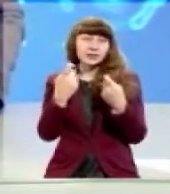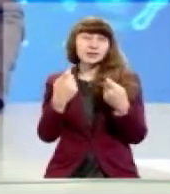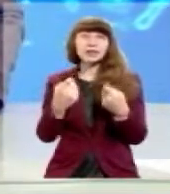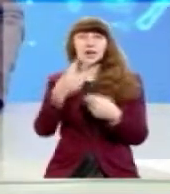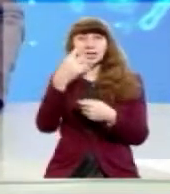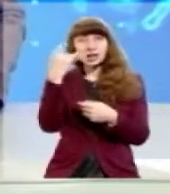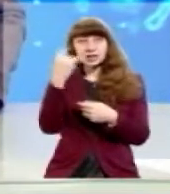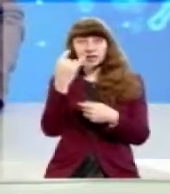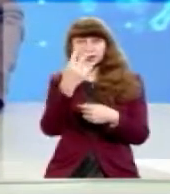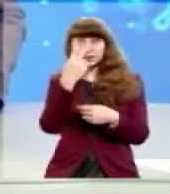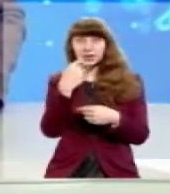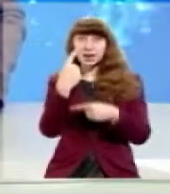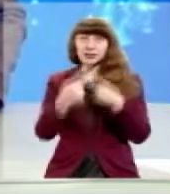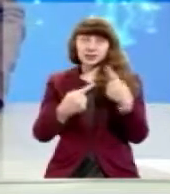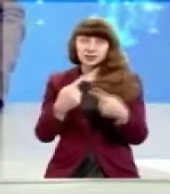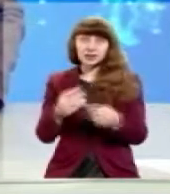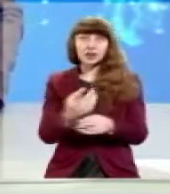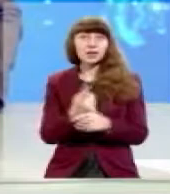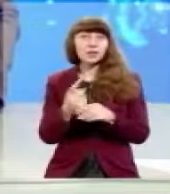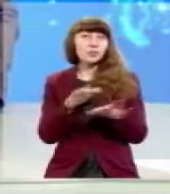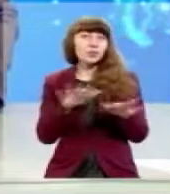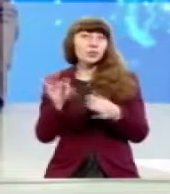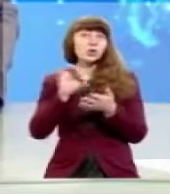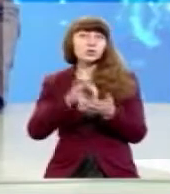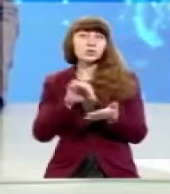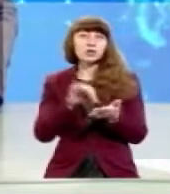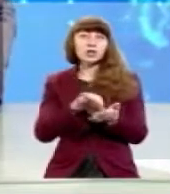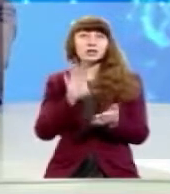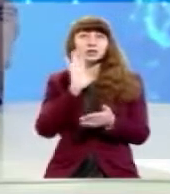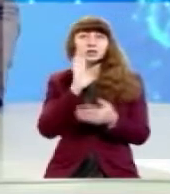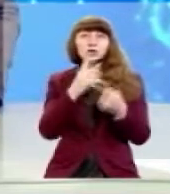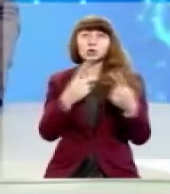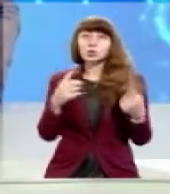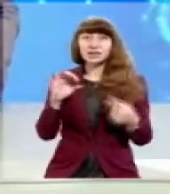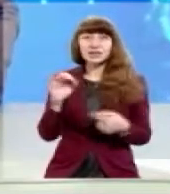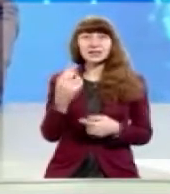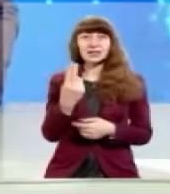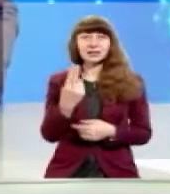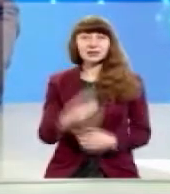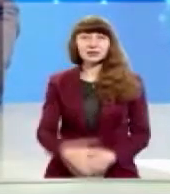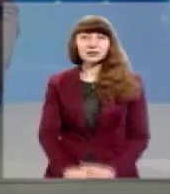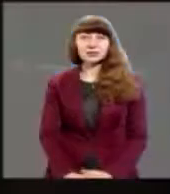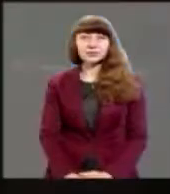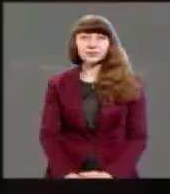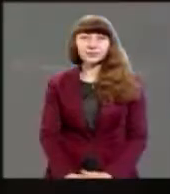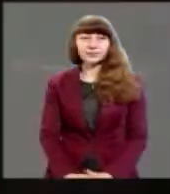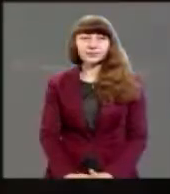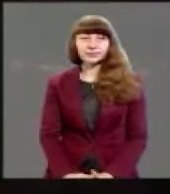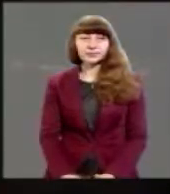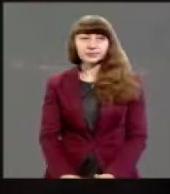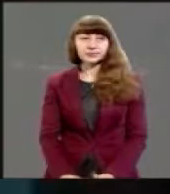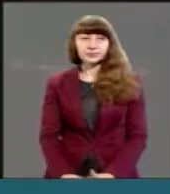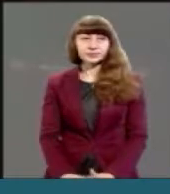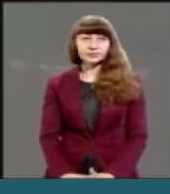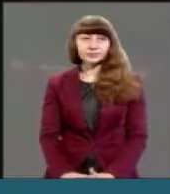іс-шара жалғасын тапты. Бір ерекшелігі – оған осы жолы өзге ұлт өкілдерінің де келіндері атсалысты.